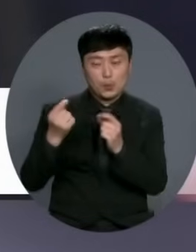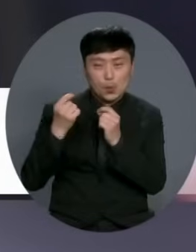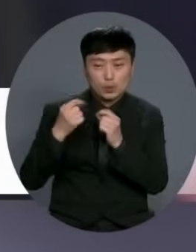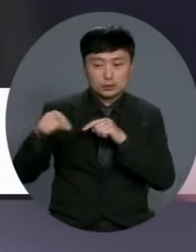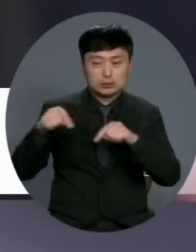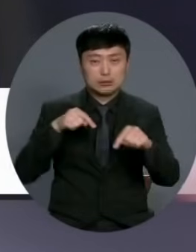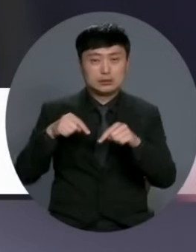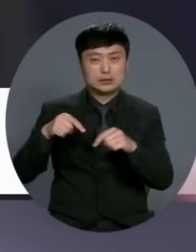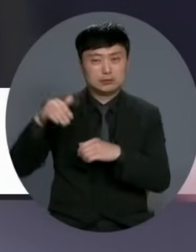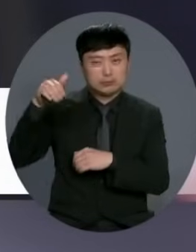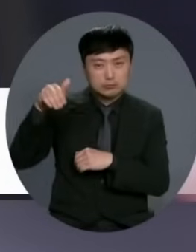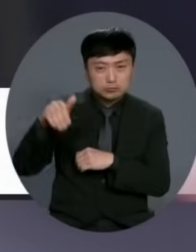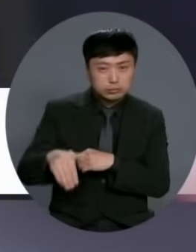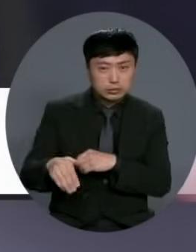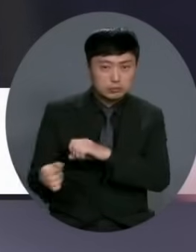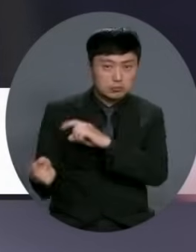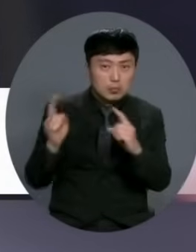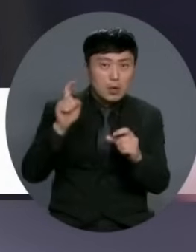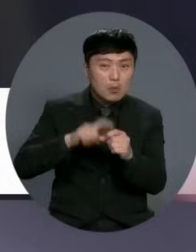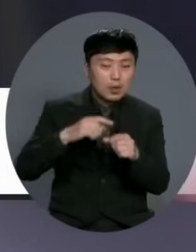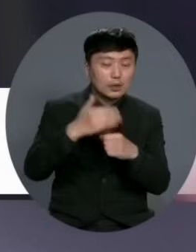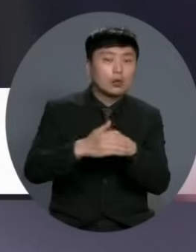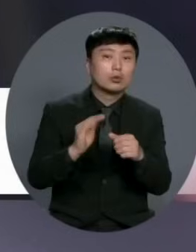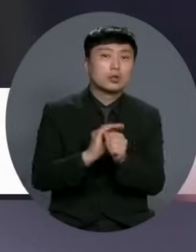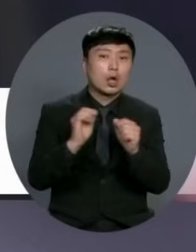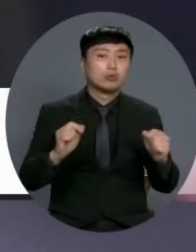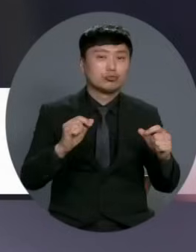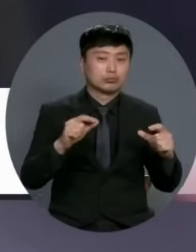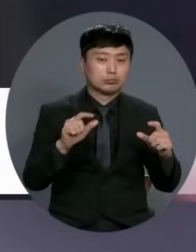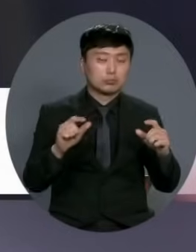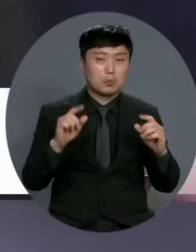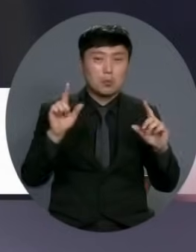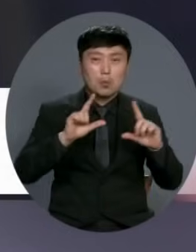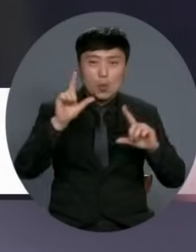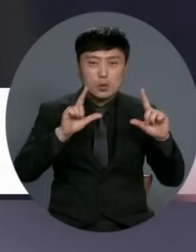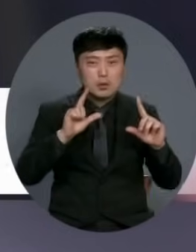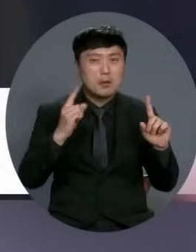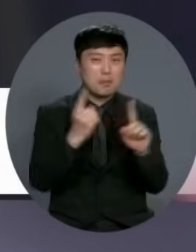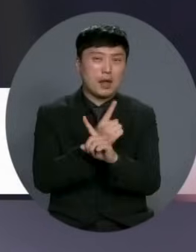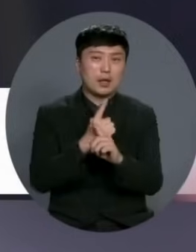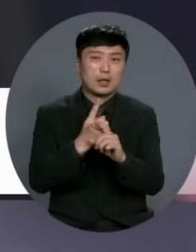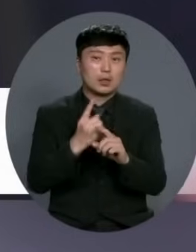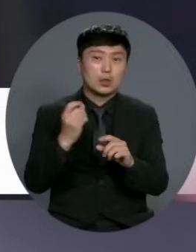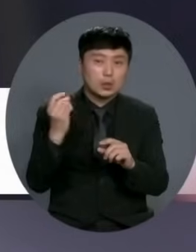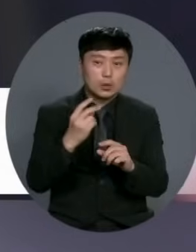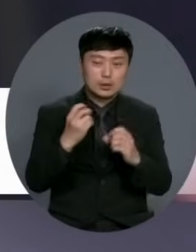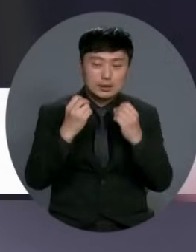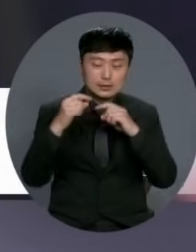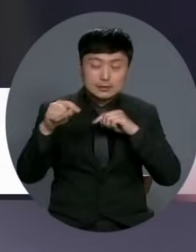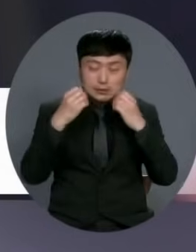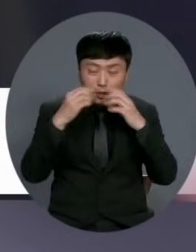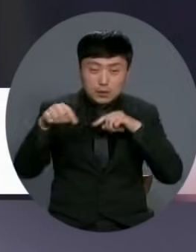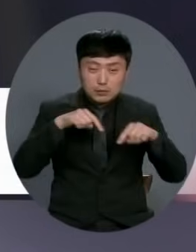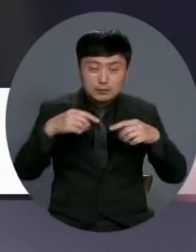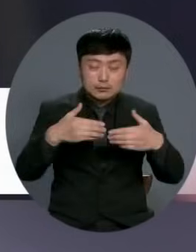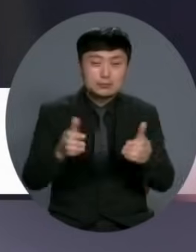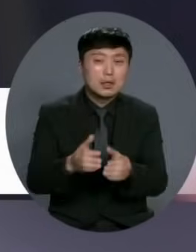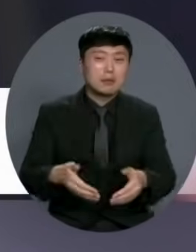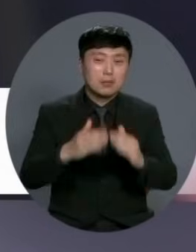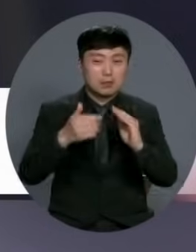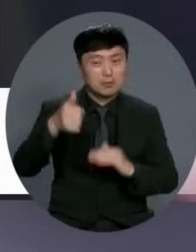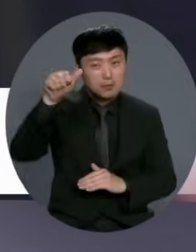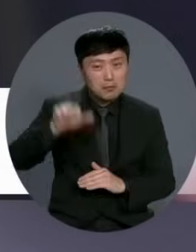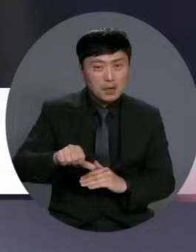살려면 대구 경북이 바뀌어야 한다고 호소했는데요. 신당 창당 여부는 한 달 안에 결론 날 것이라고 시사했지만